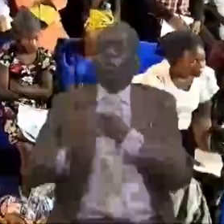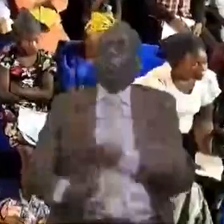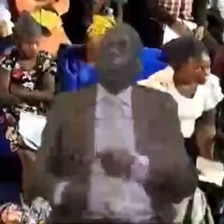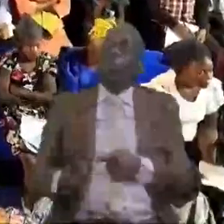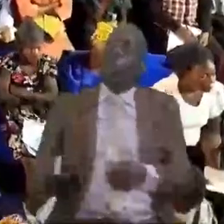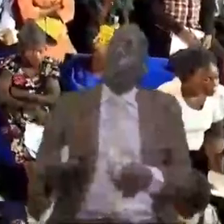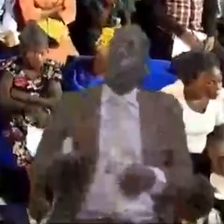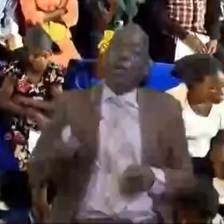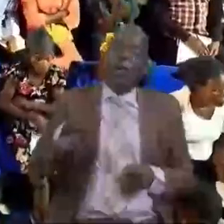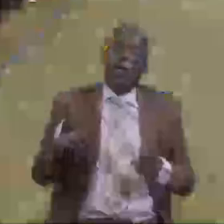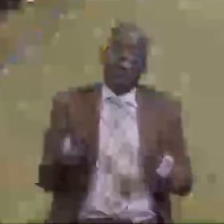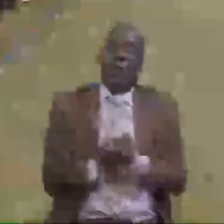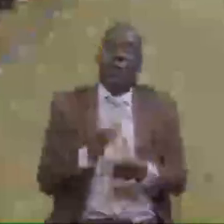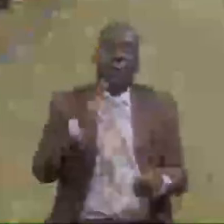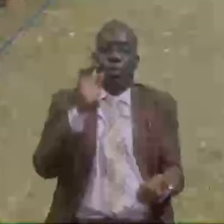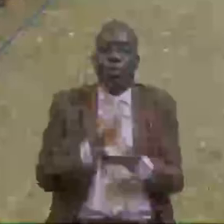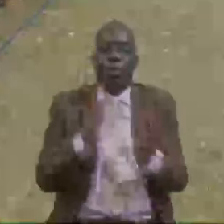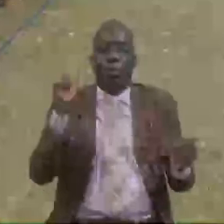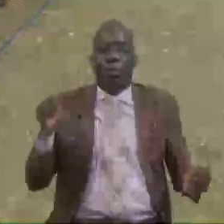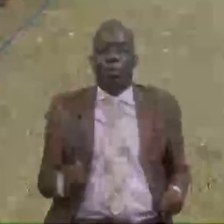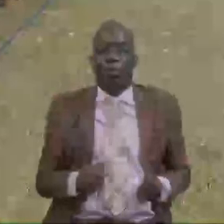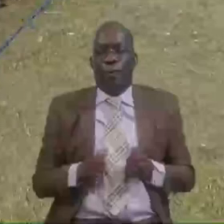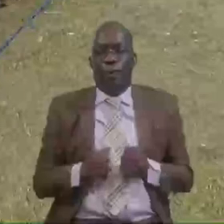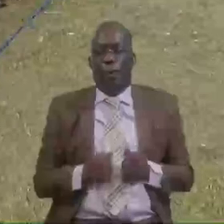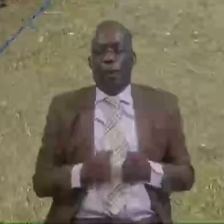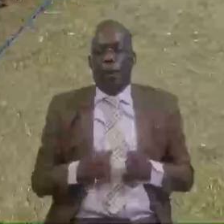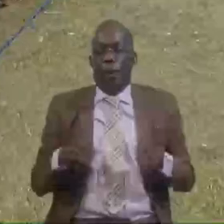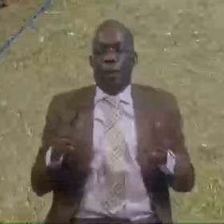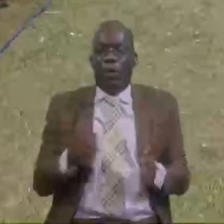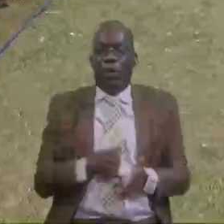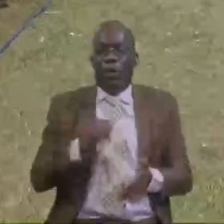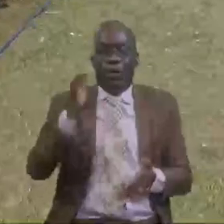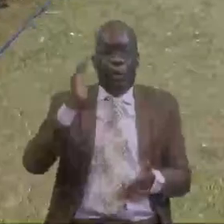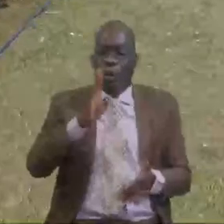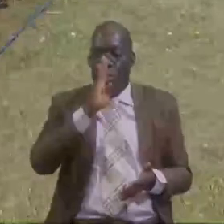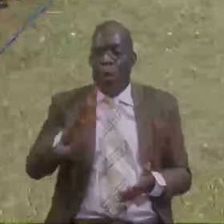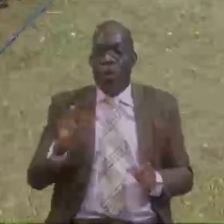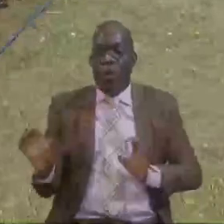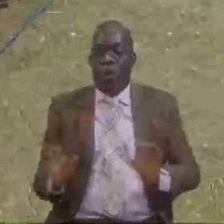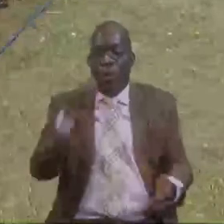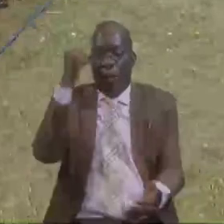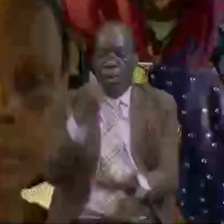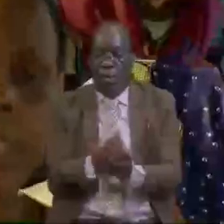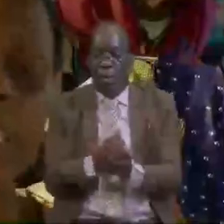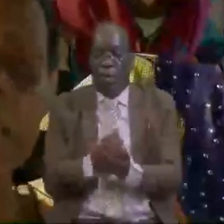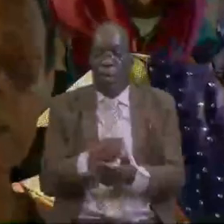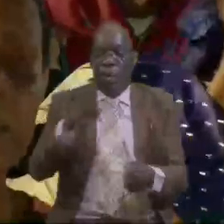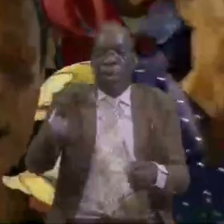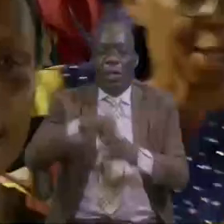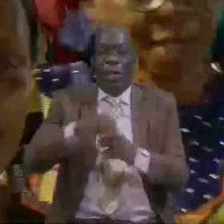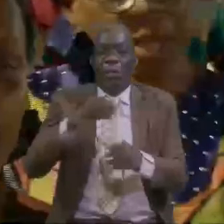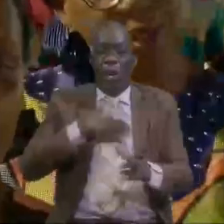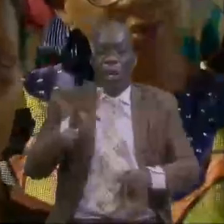qui croit. Et ce sera fait dans ma